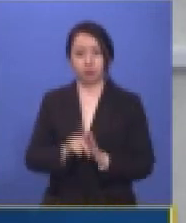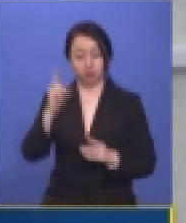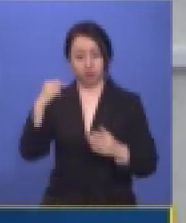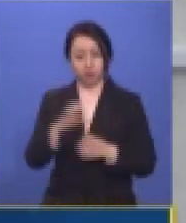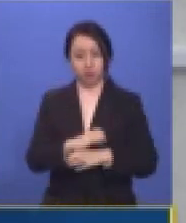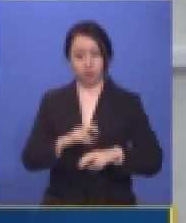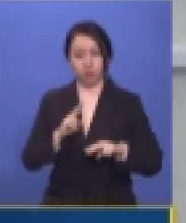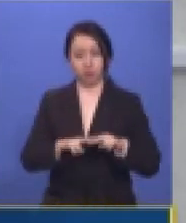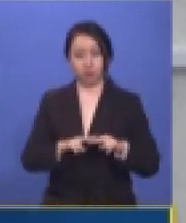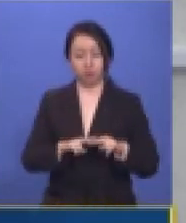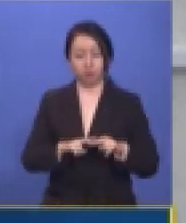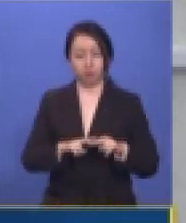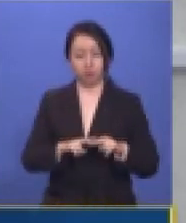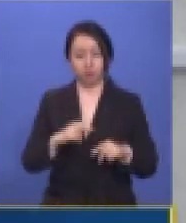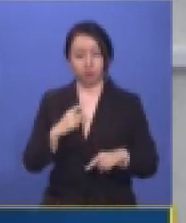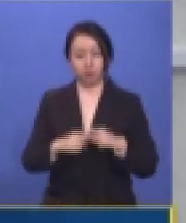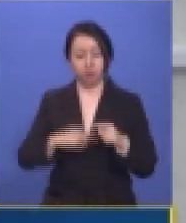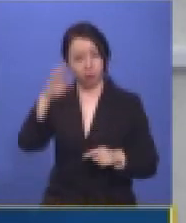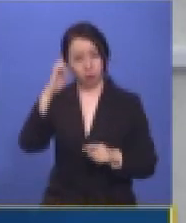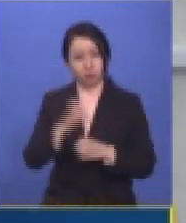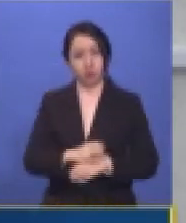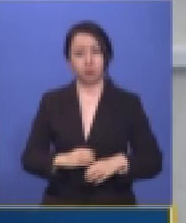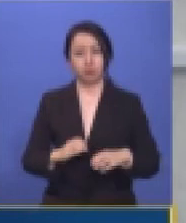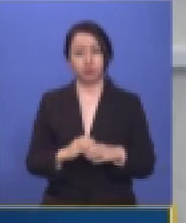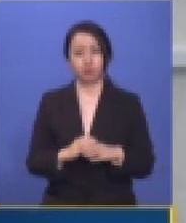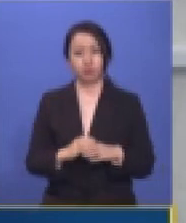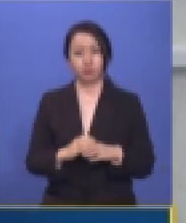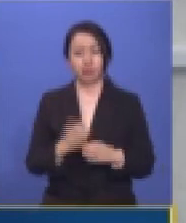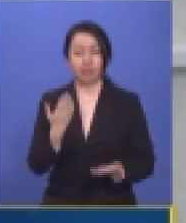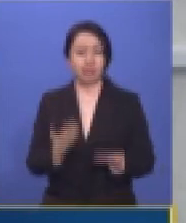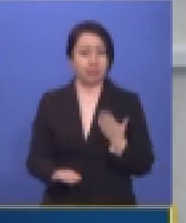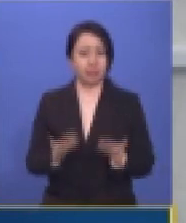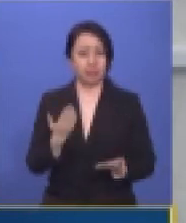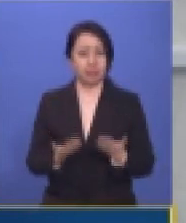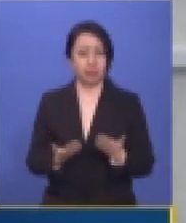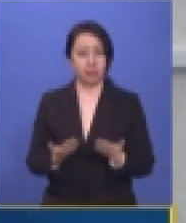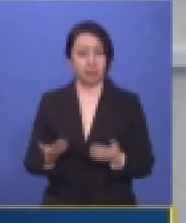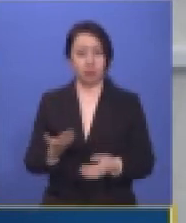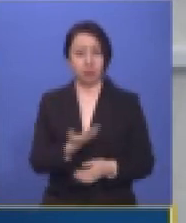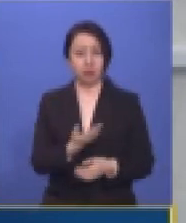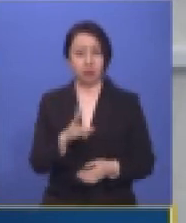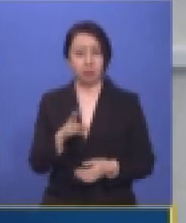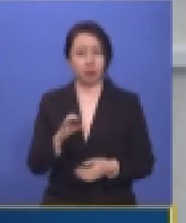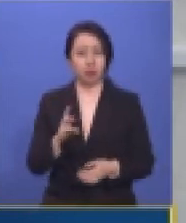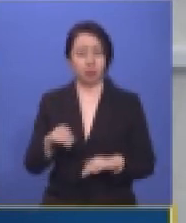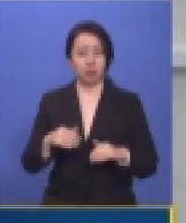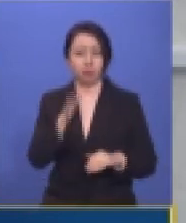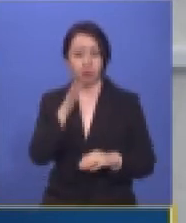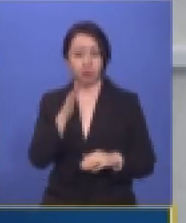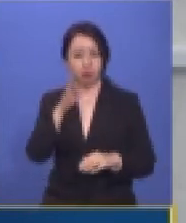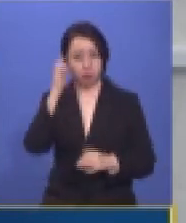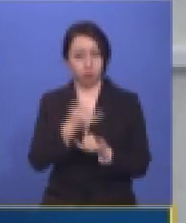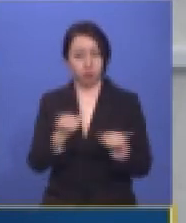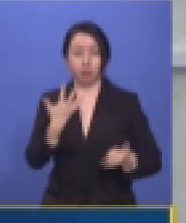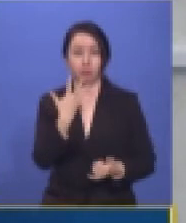паспорта, осуществляемые через государственную корпорацию. Если ранее срок оказания данной услуги был